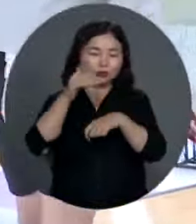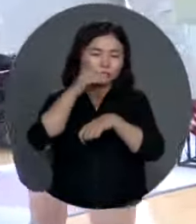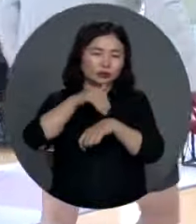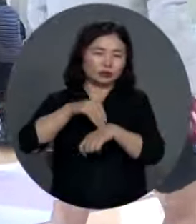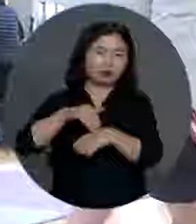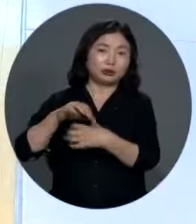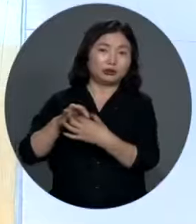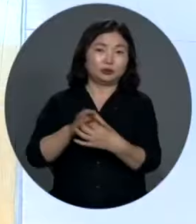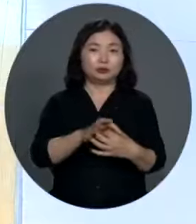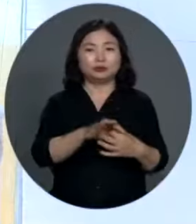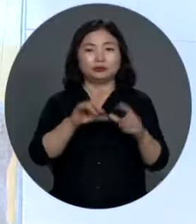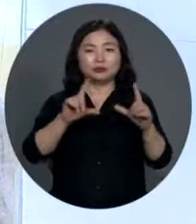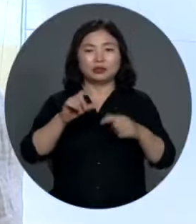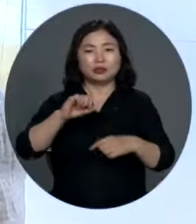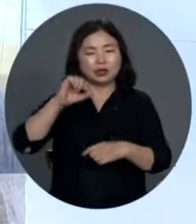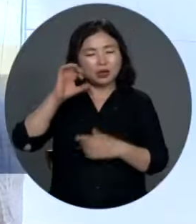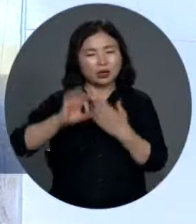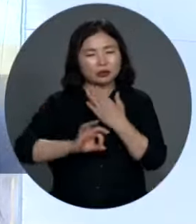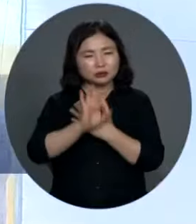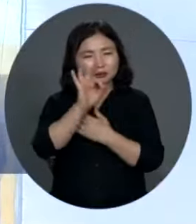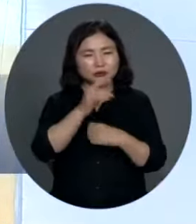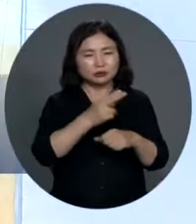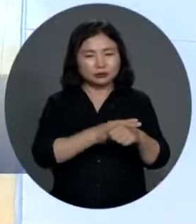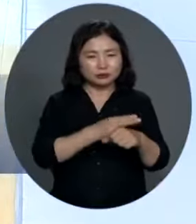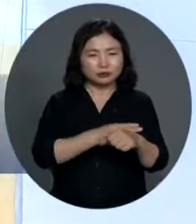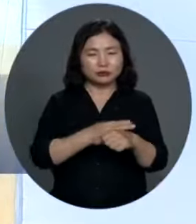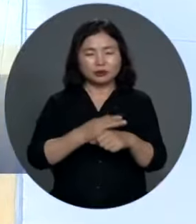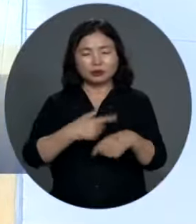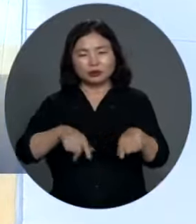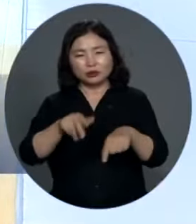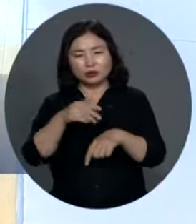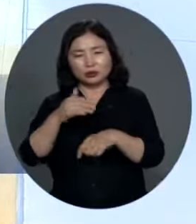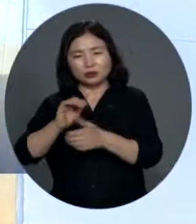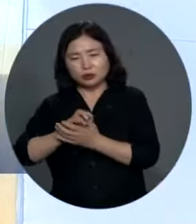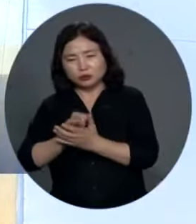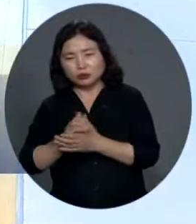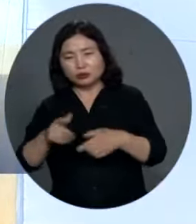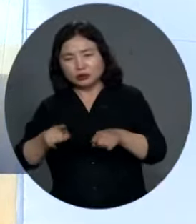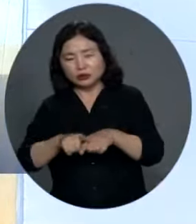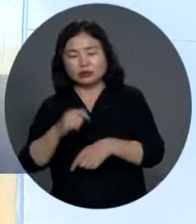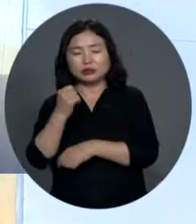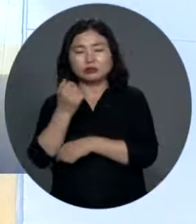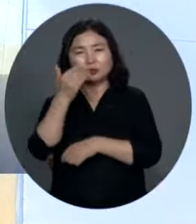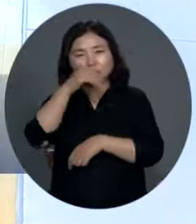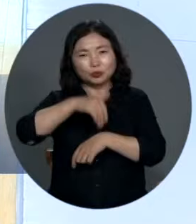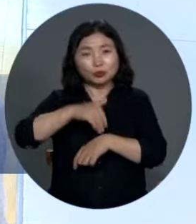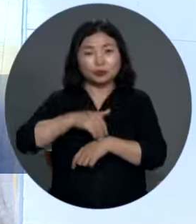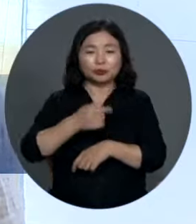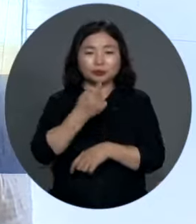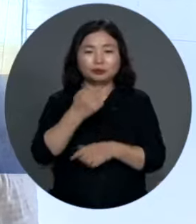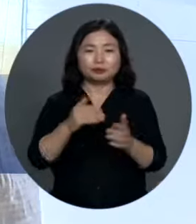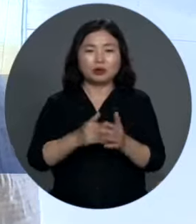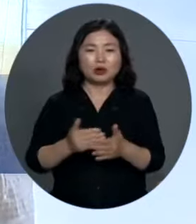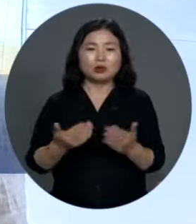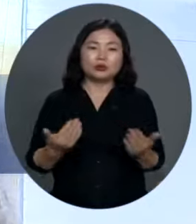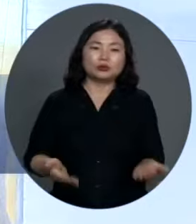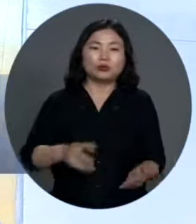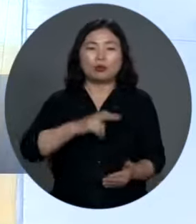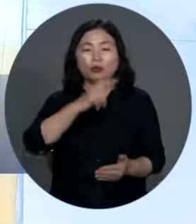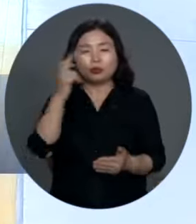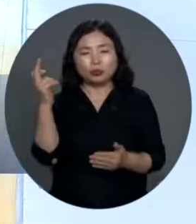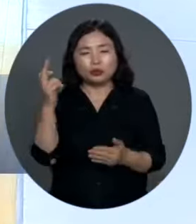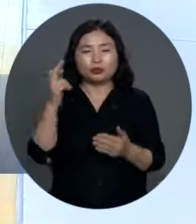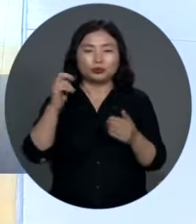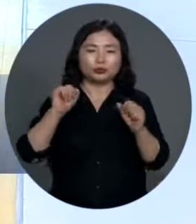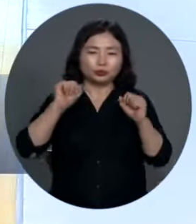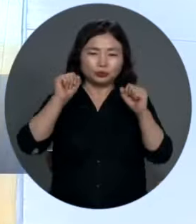한창입니다. 아침에는 선생님과 레슨하거나 친구들이랑 같이 기본기 훈련 많이 하고 쉬고 오후에